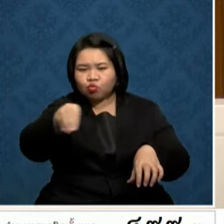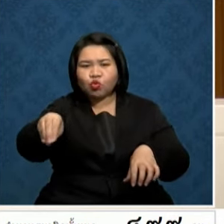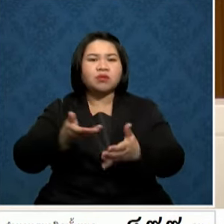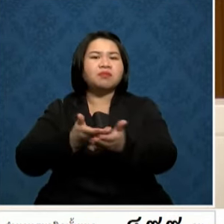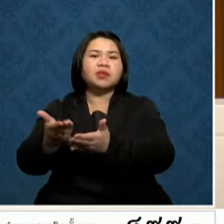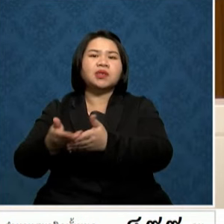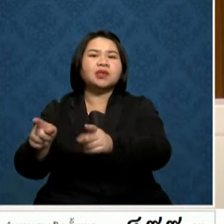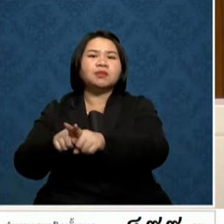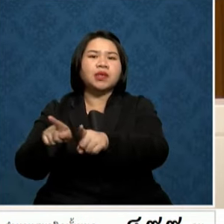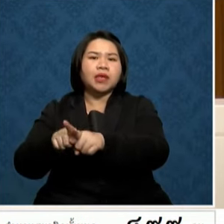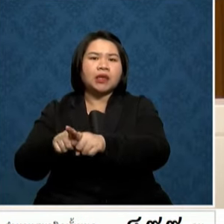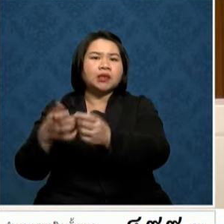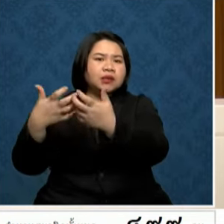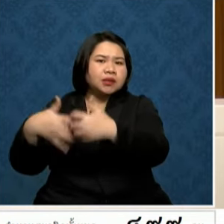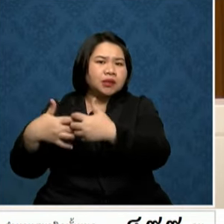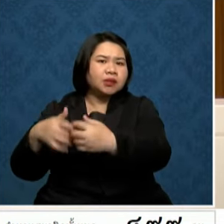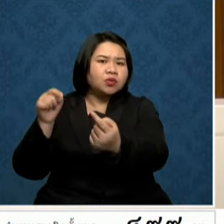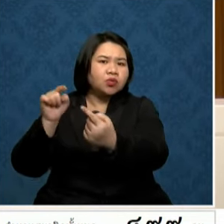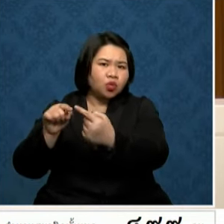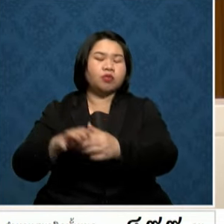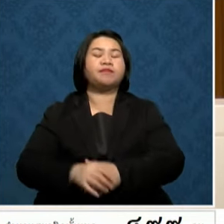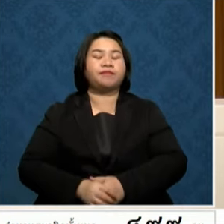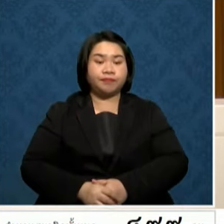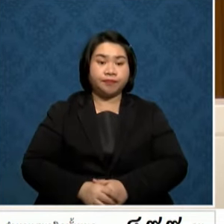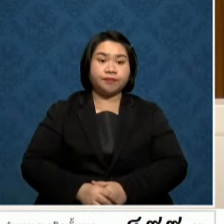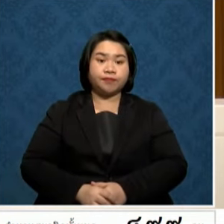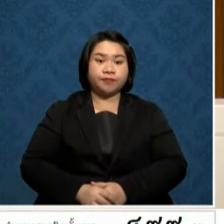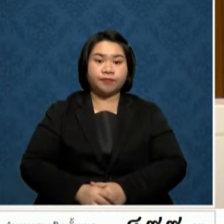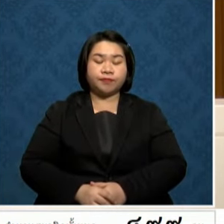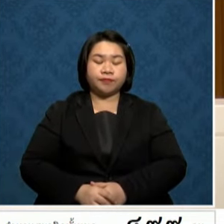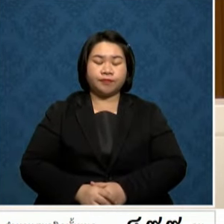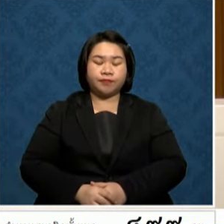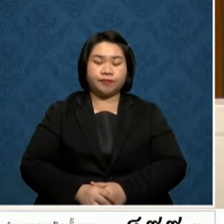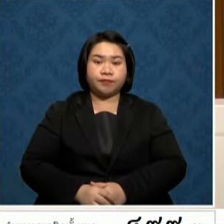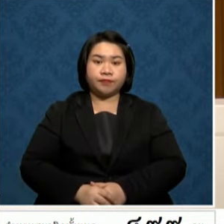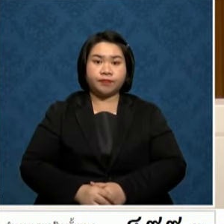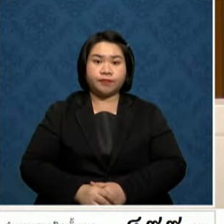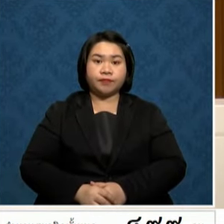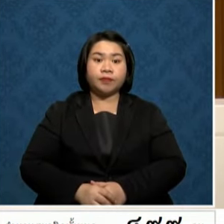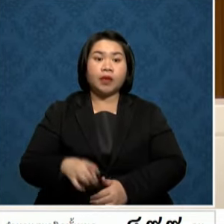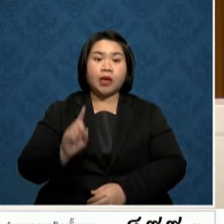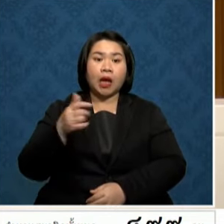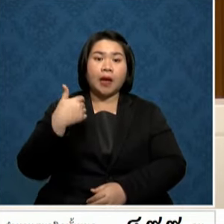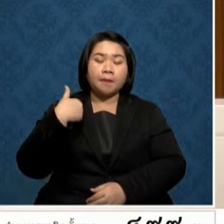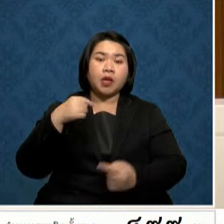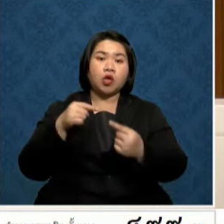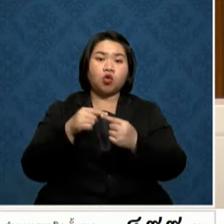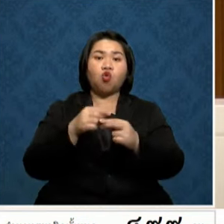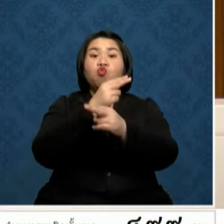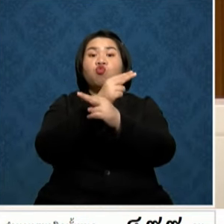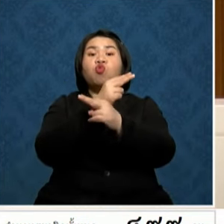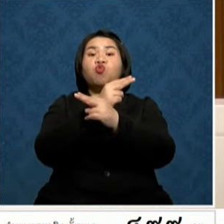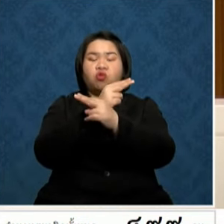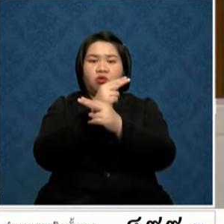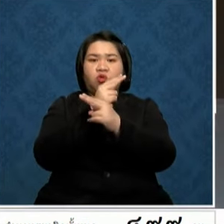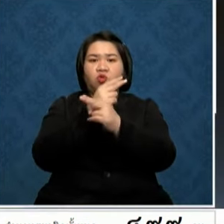ขาย จดตั้งวางของเท่านั้นนะครับในเรองต่อมาทจะเรีนใหทราบก็คอนเรื่องของตัวคทางเศรษฐกิจ